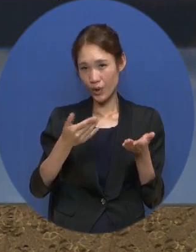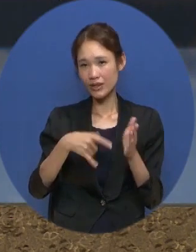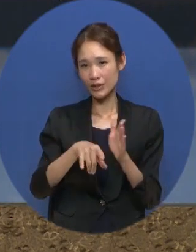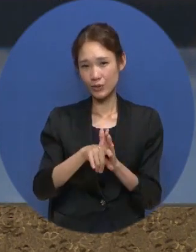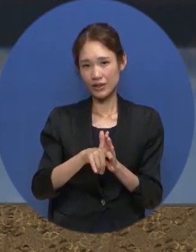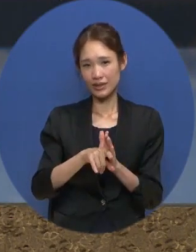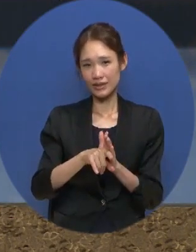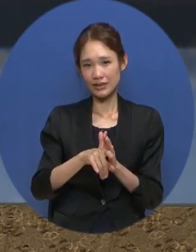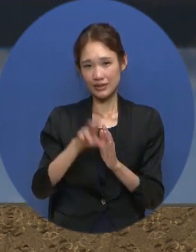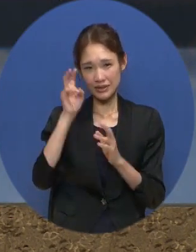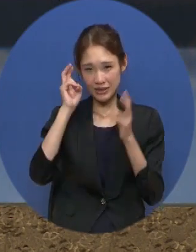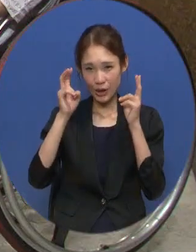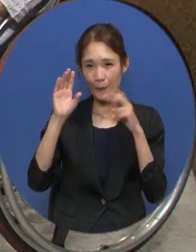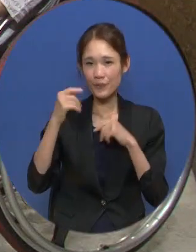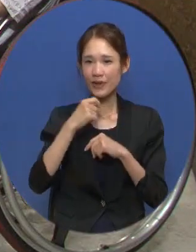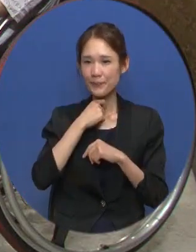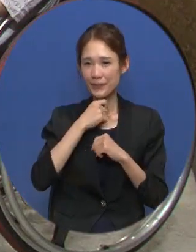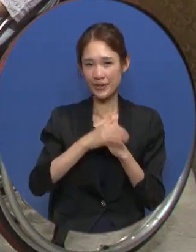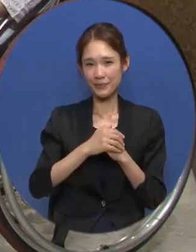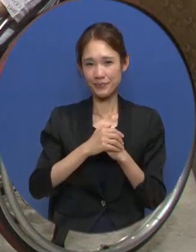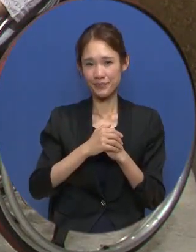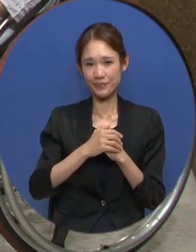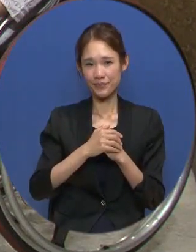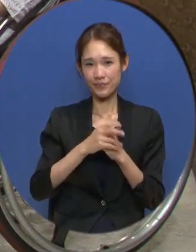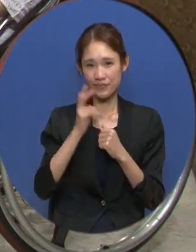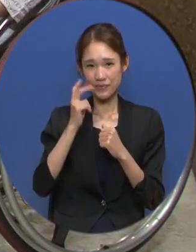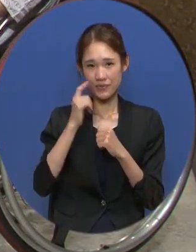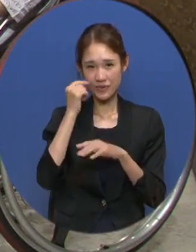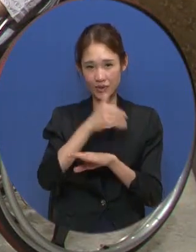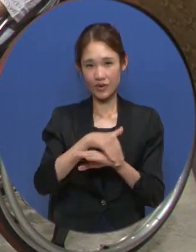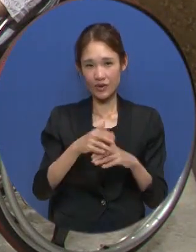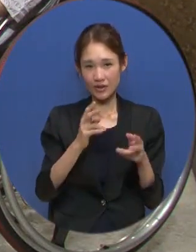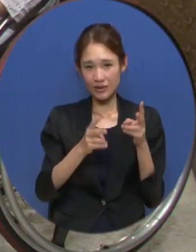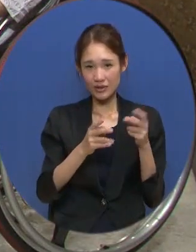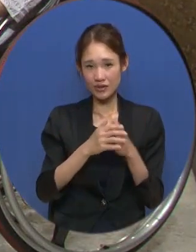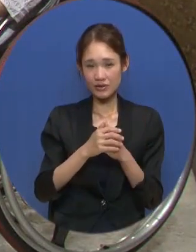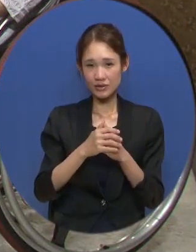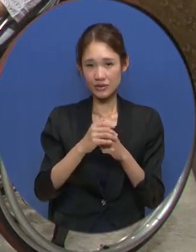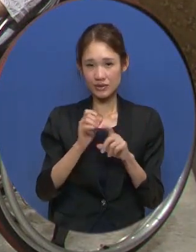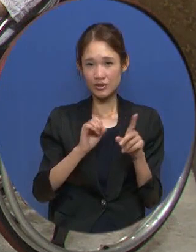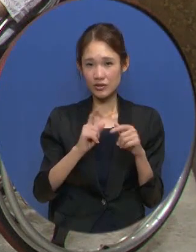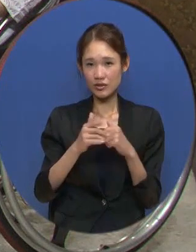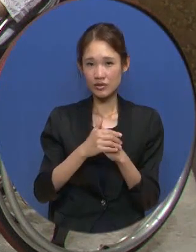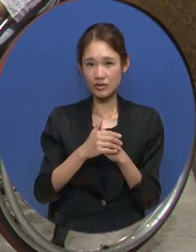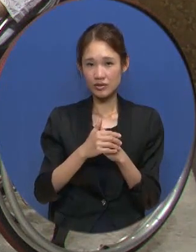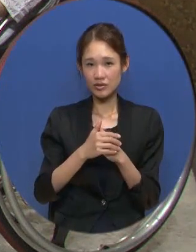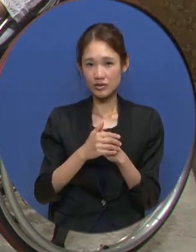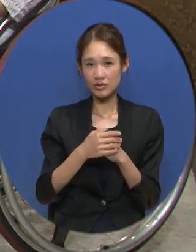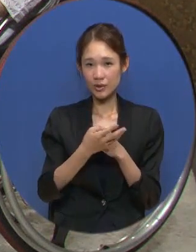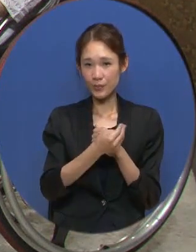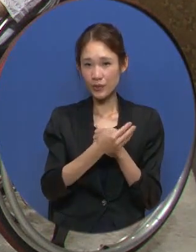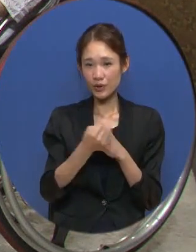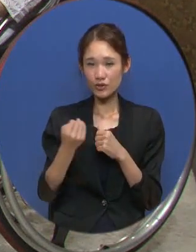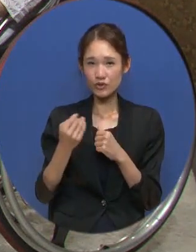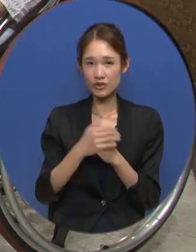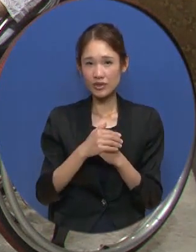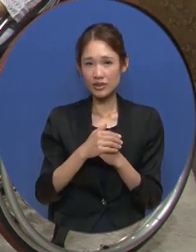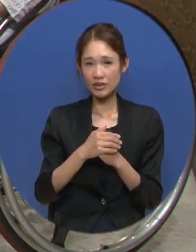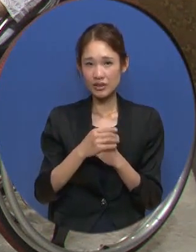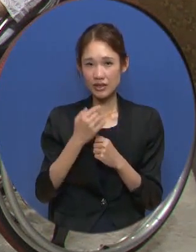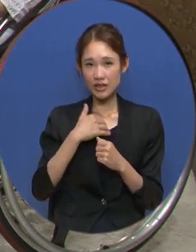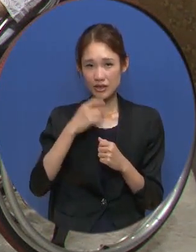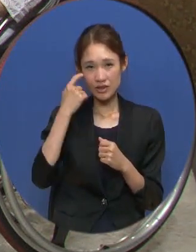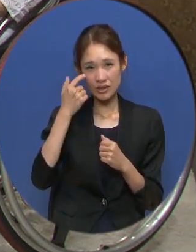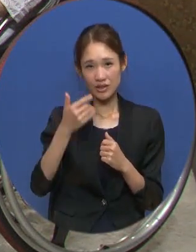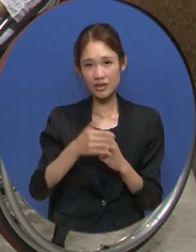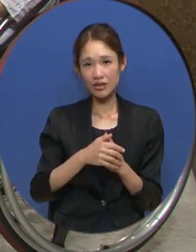그런 오터가 됐으면 좋겠습니다. 네, 혹시 그 계획하고 계시는 사업들이 대략적으로 네. 어떤 것들을 준비하고 계신지